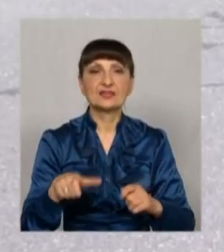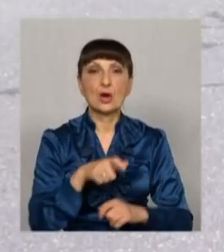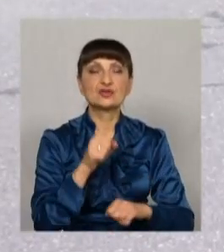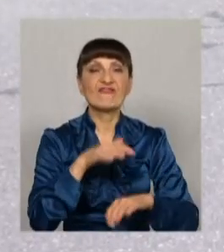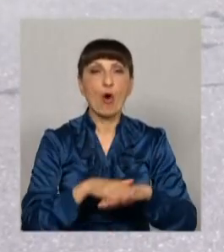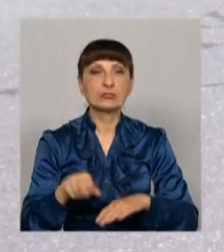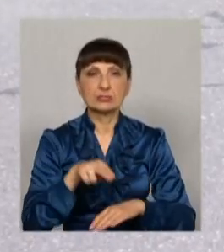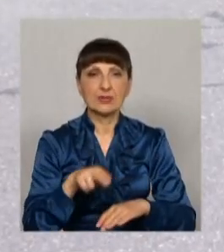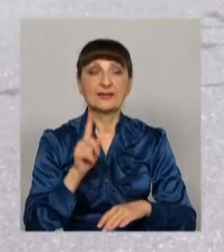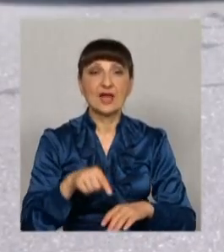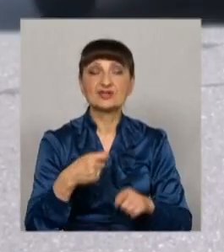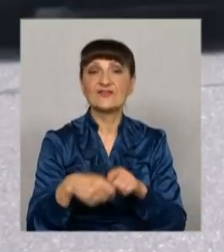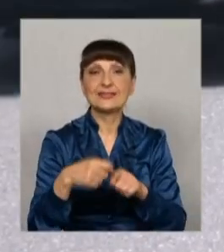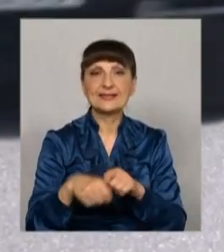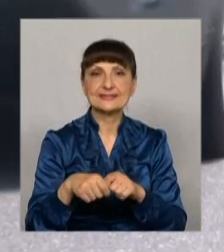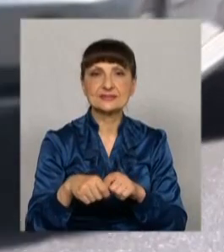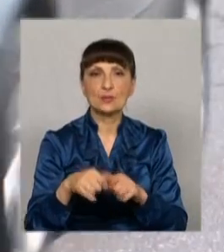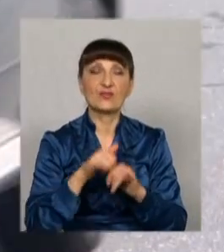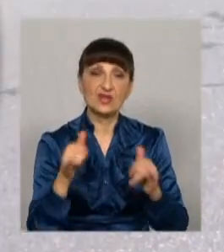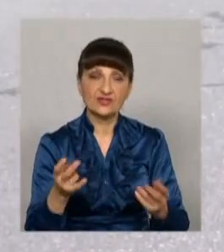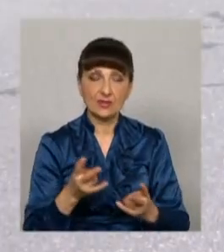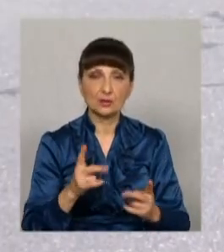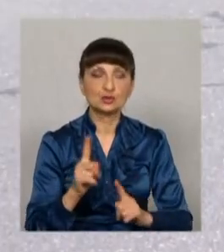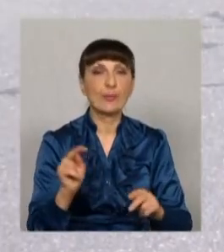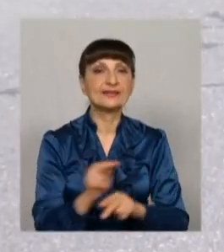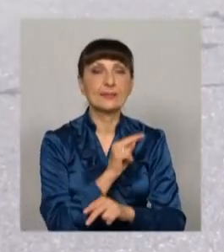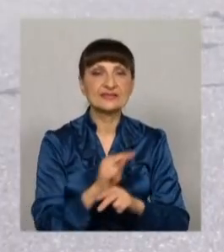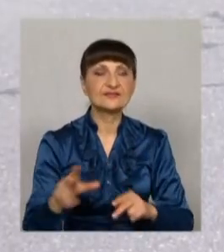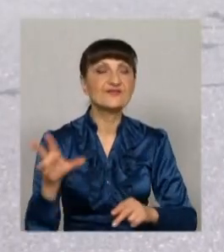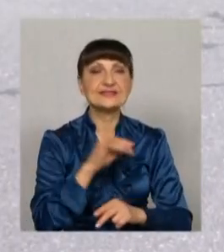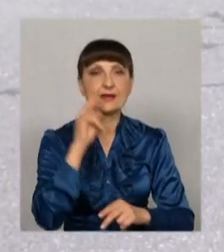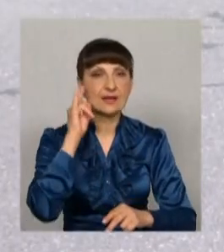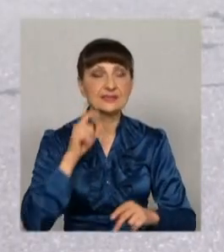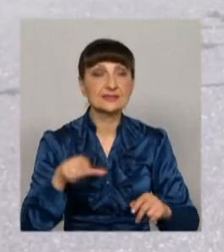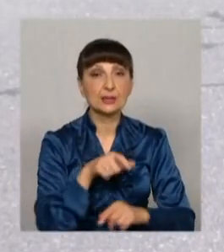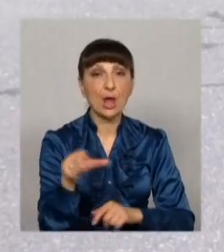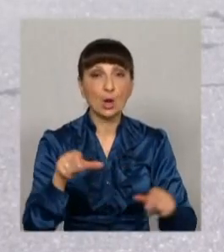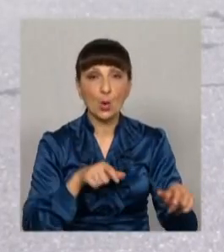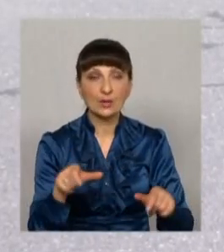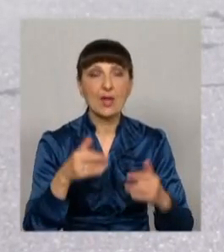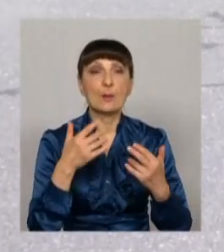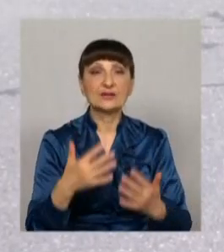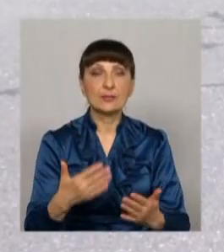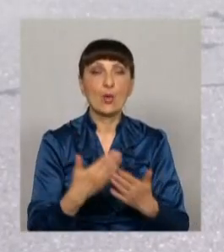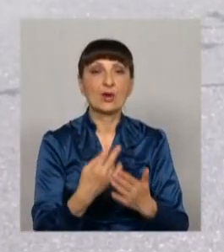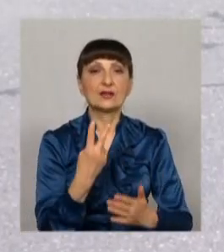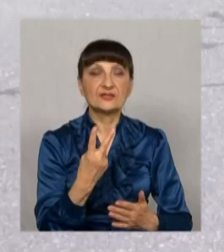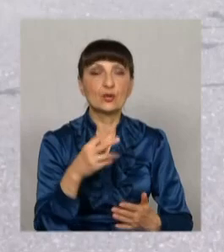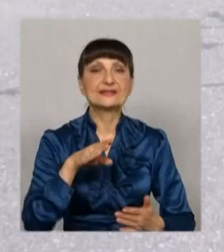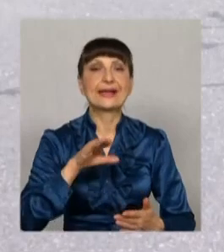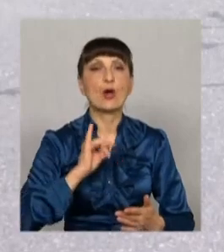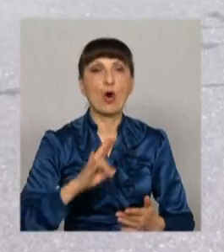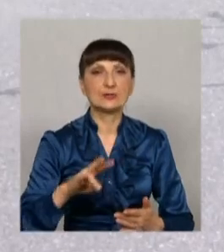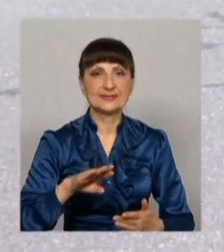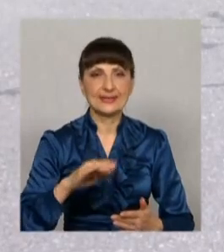также необходимо финансирование. По его подсчетам, чтобы отремонтировать все казахстанские дороги, потребуется около 2 триллионов